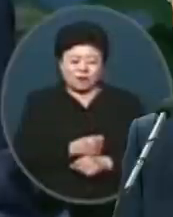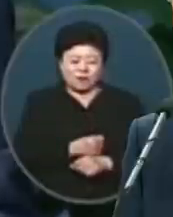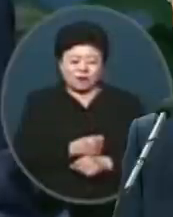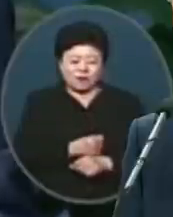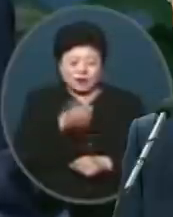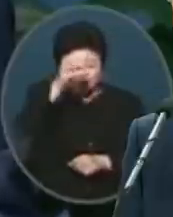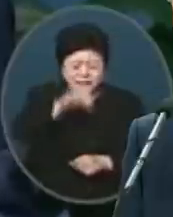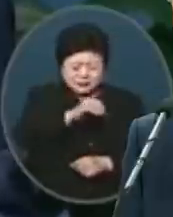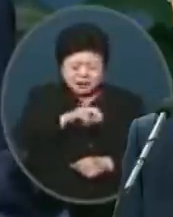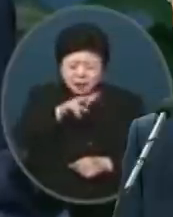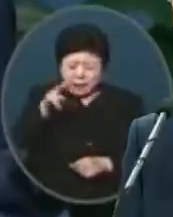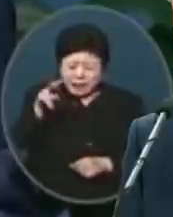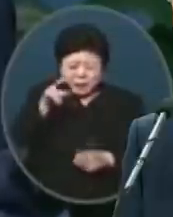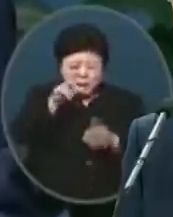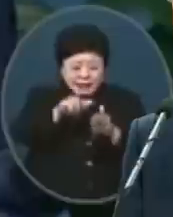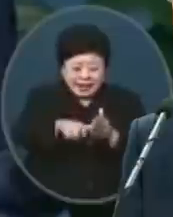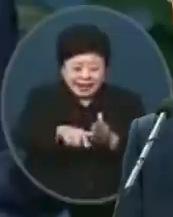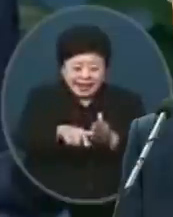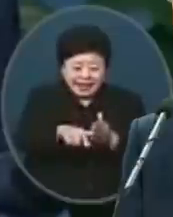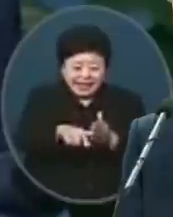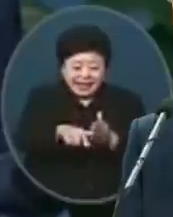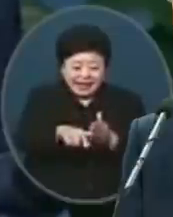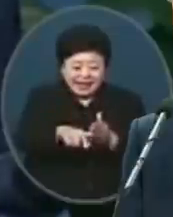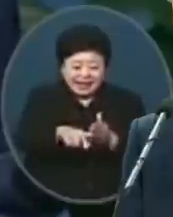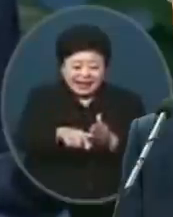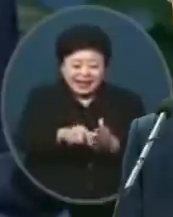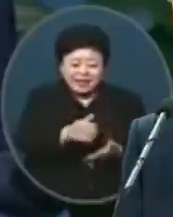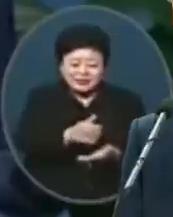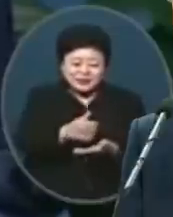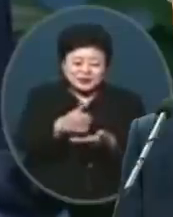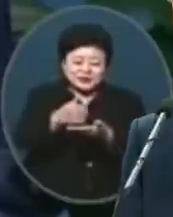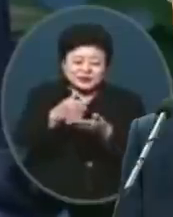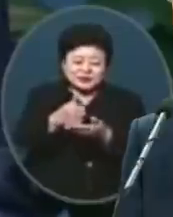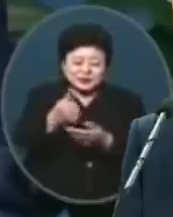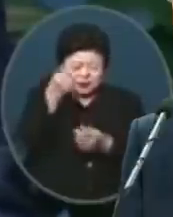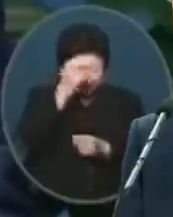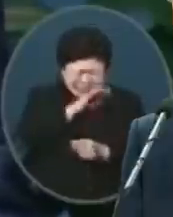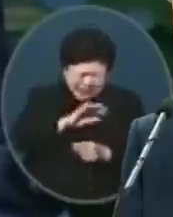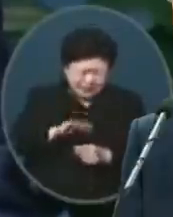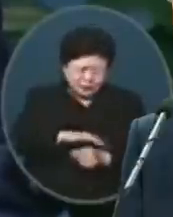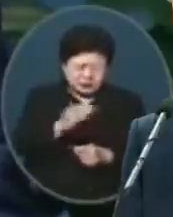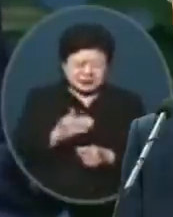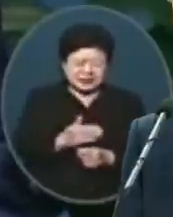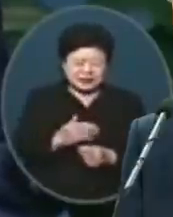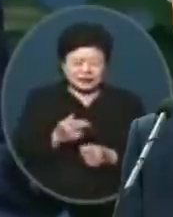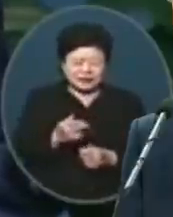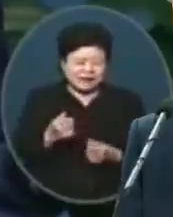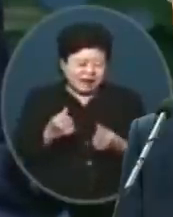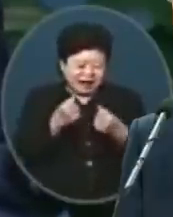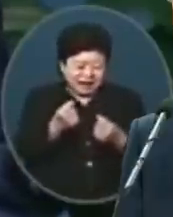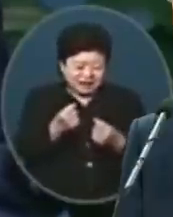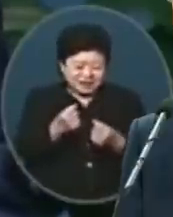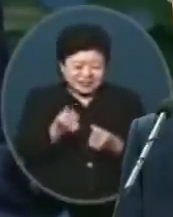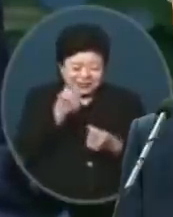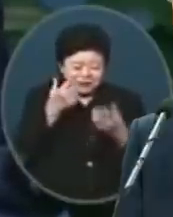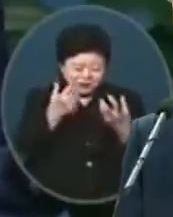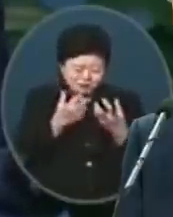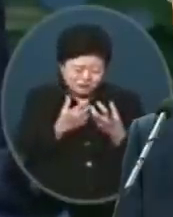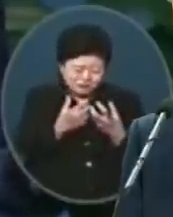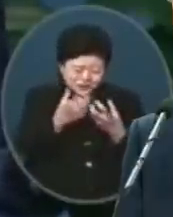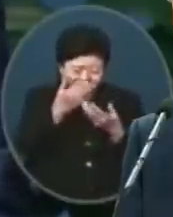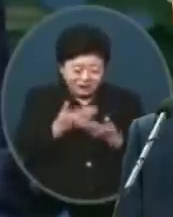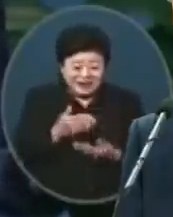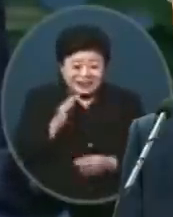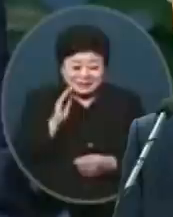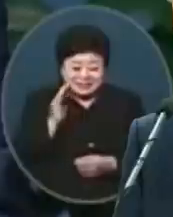우리가 십자가를 밟으면 거기에서 우리에게 주는 은혜가 영원히 잘됨 같이 범사에 잘되며 강건하고 생명을 할 때